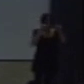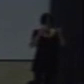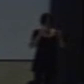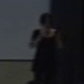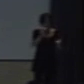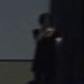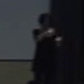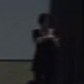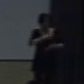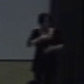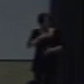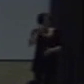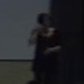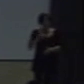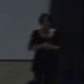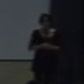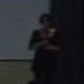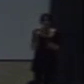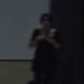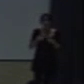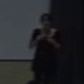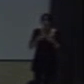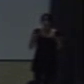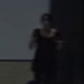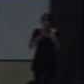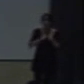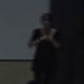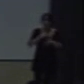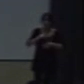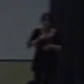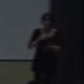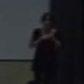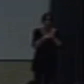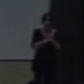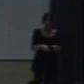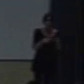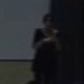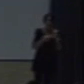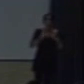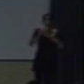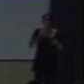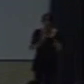nostra dignitat perquè som un servei social, tenim una responsabilitat